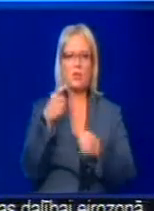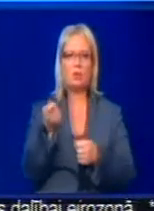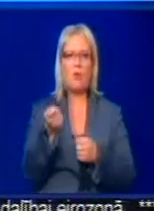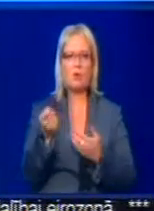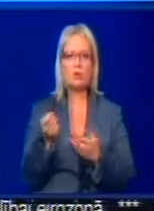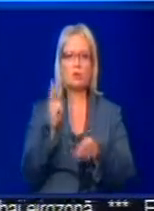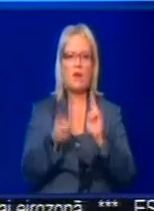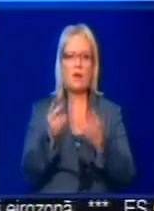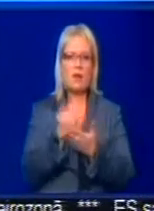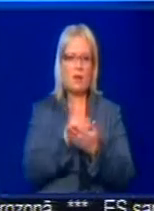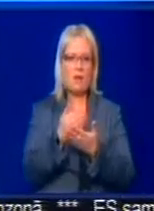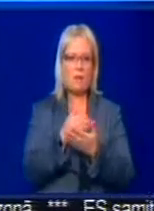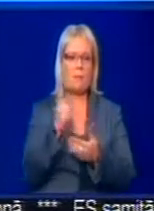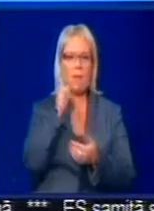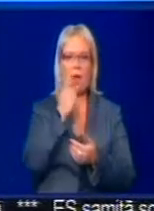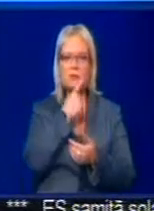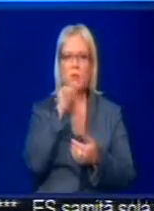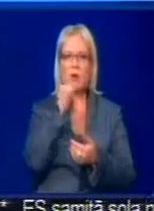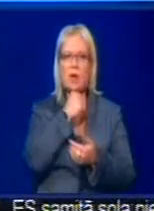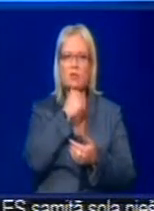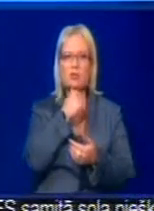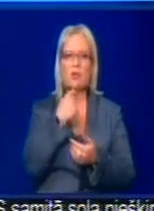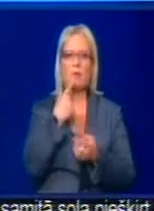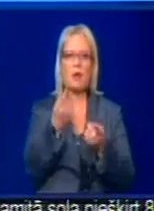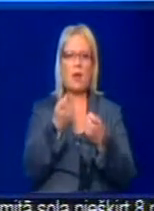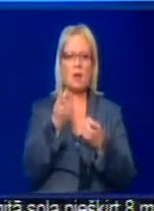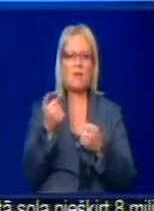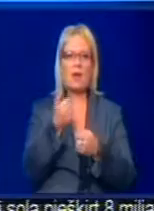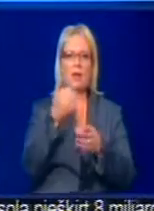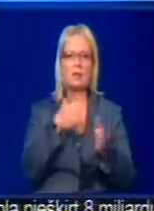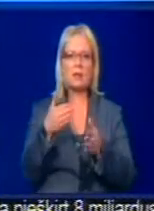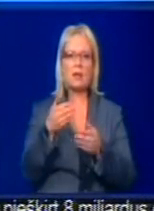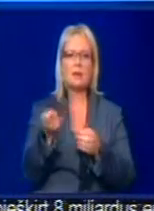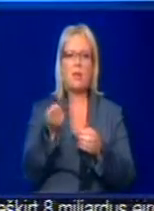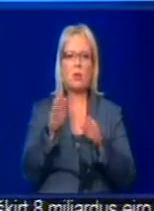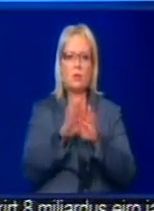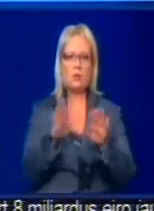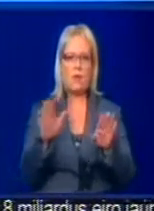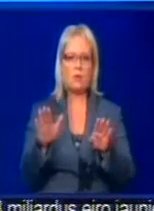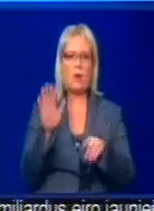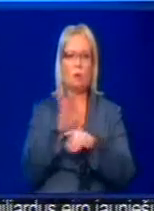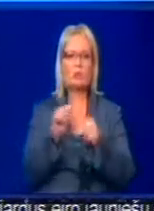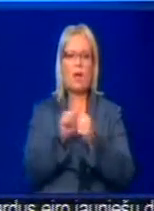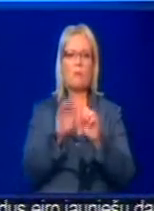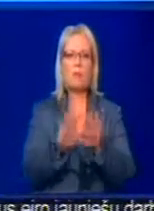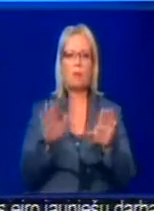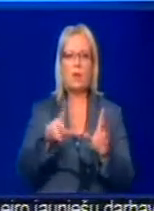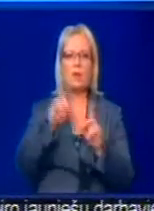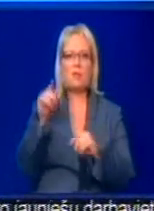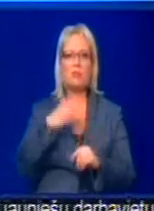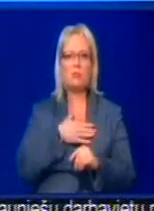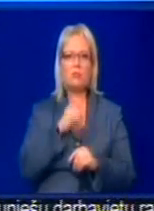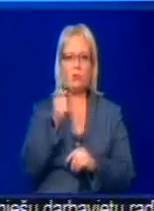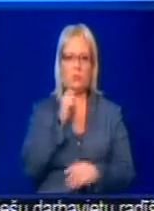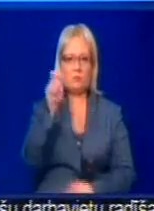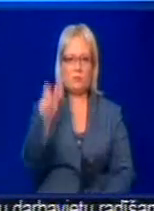ogas un savārīt ievārījumu. Bet acis un garšas kārpiņas kārdināt var gadskārtējā zemeņu izstādē. Uz Dabas muzeja devās arī Judīte